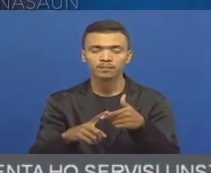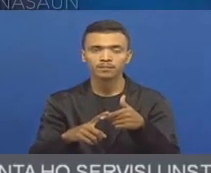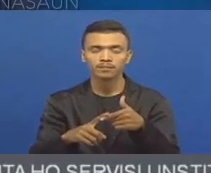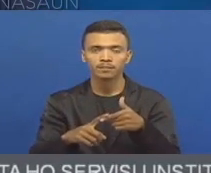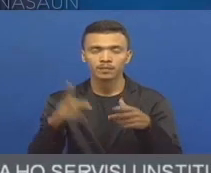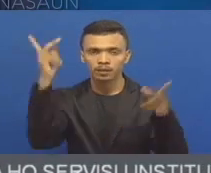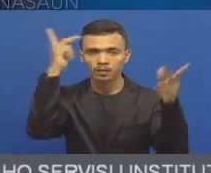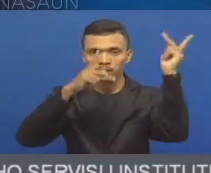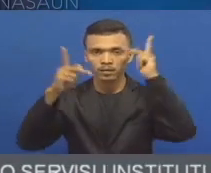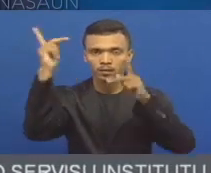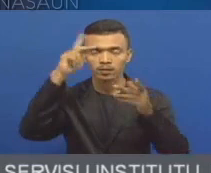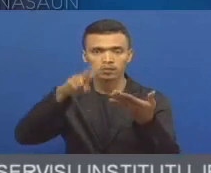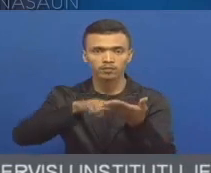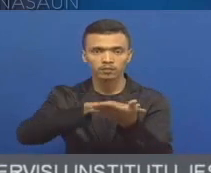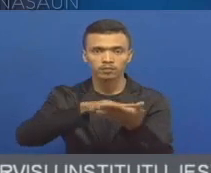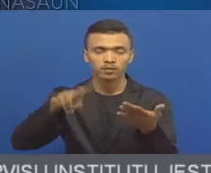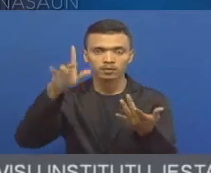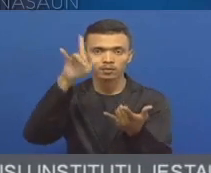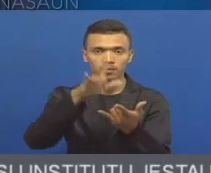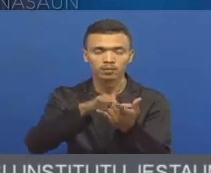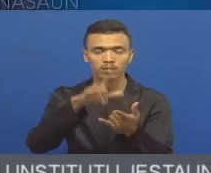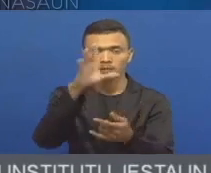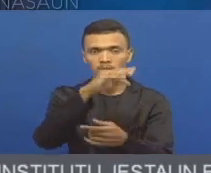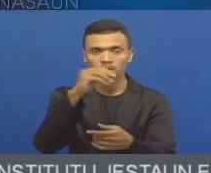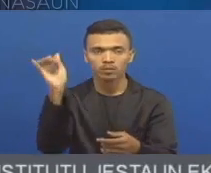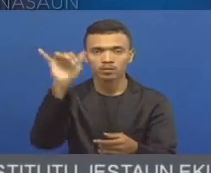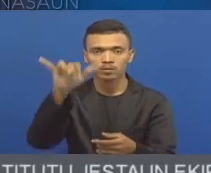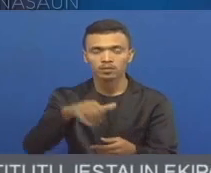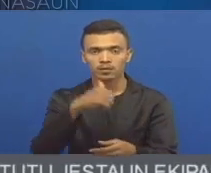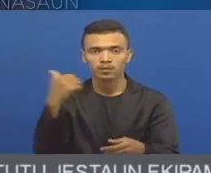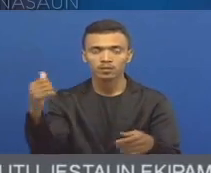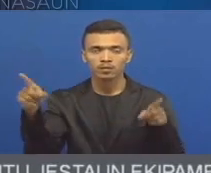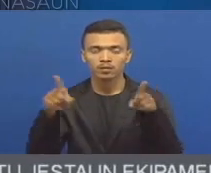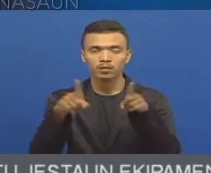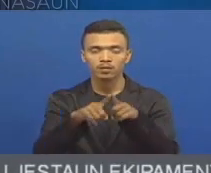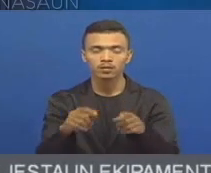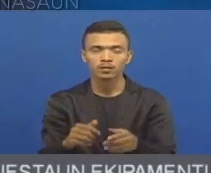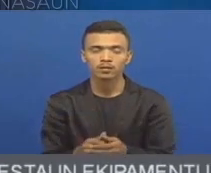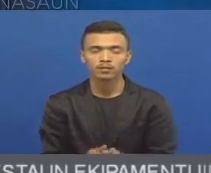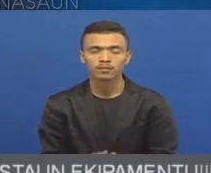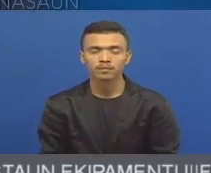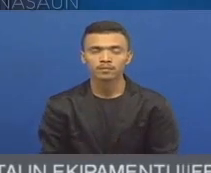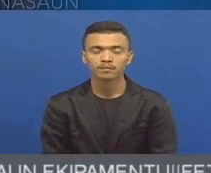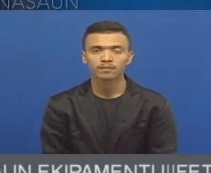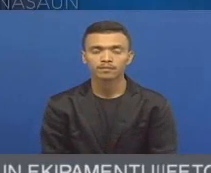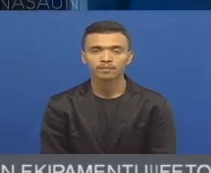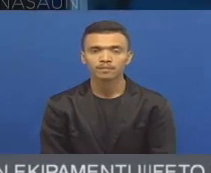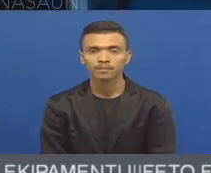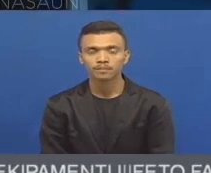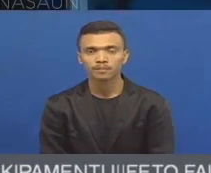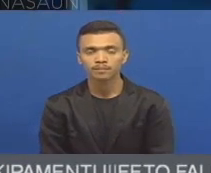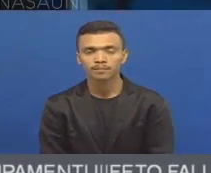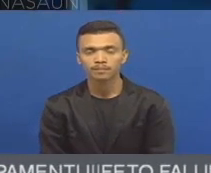ia kas violencia sexual no caso sira sero com anessa incesto vai a momento de dan nomor